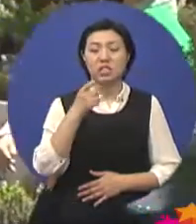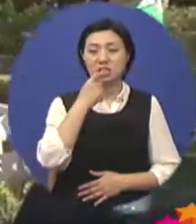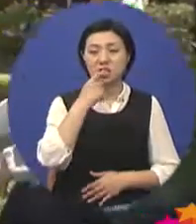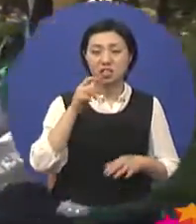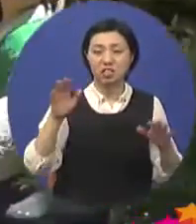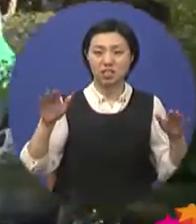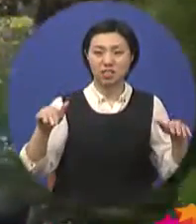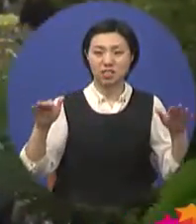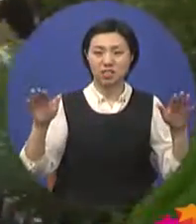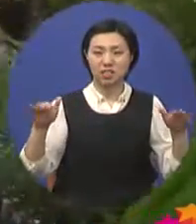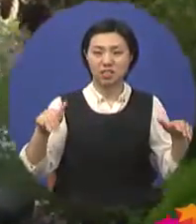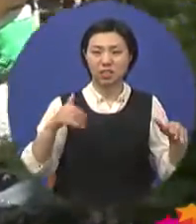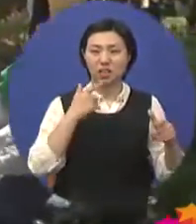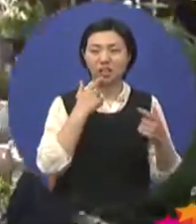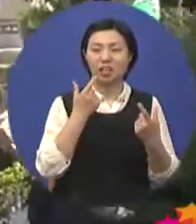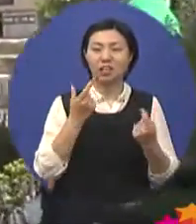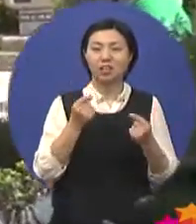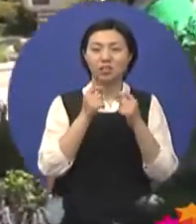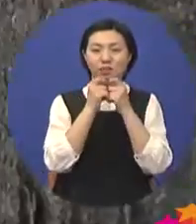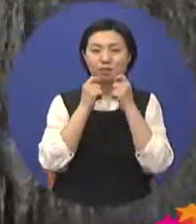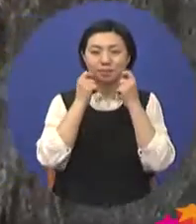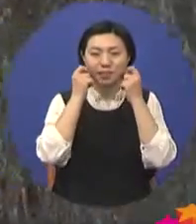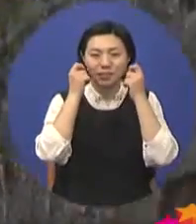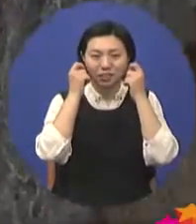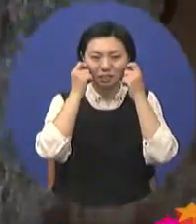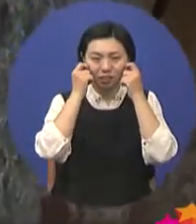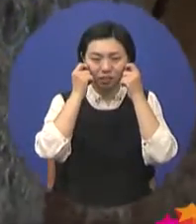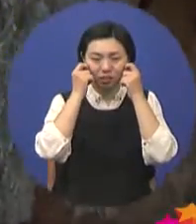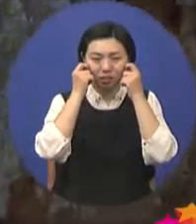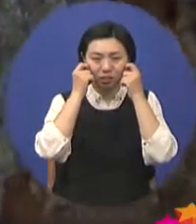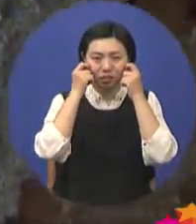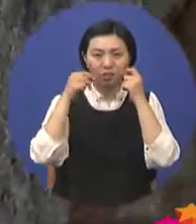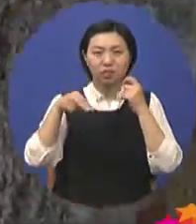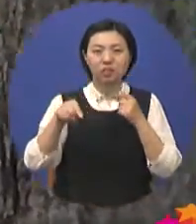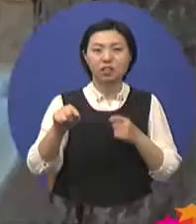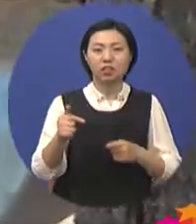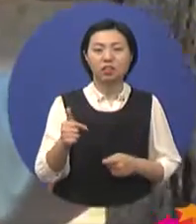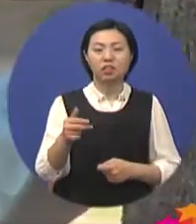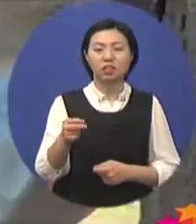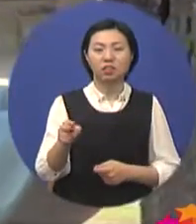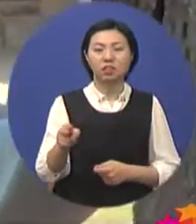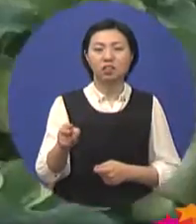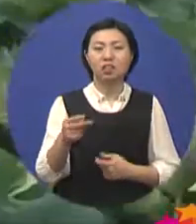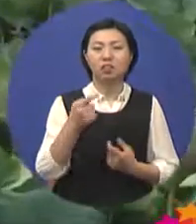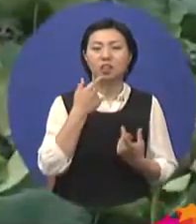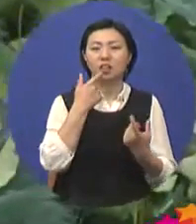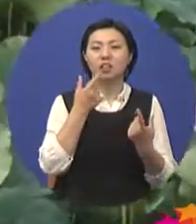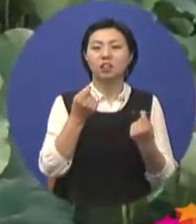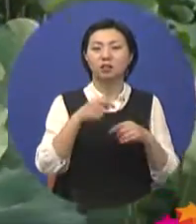천사 같은 미소로 선녀 같은 마음으로